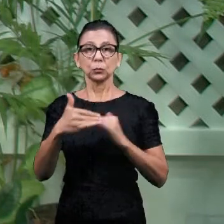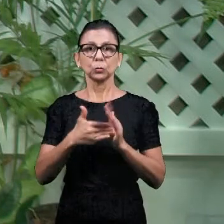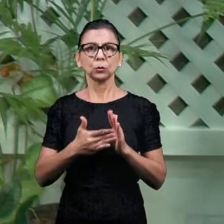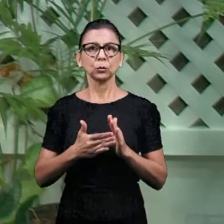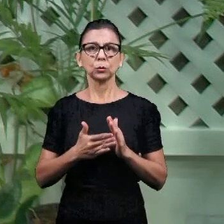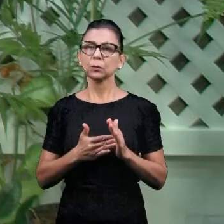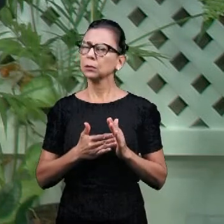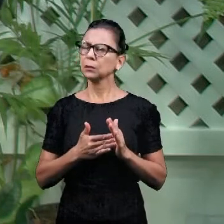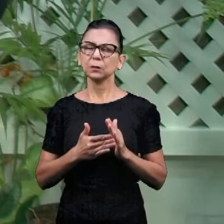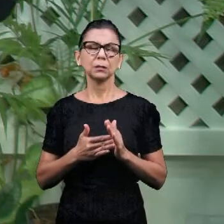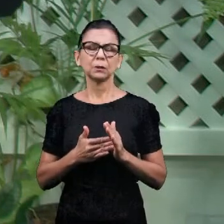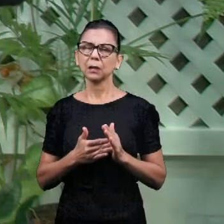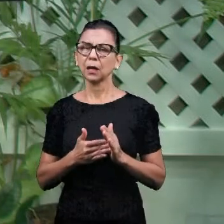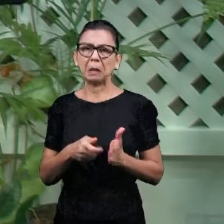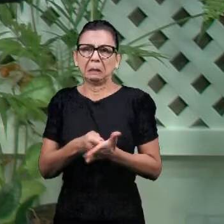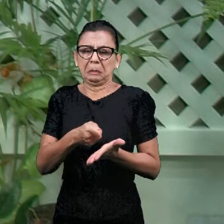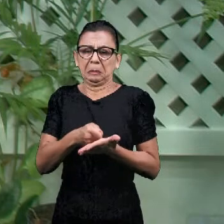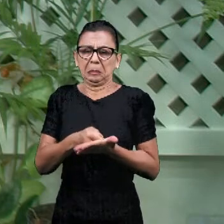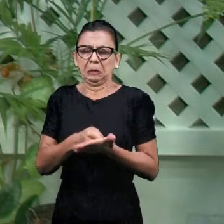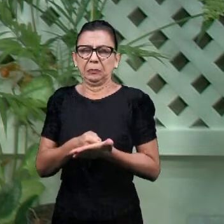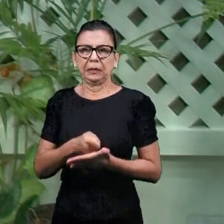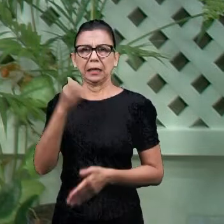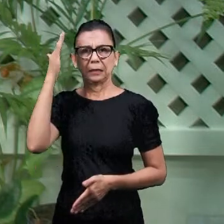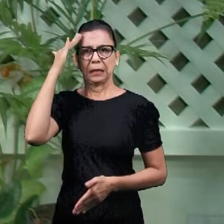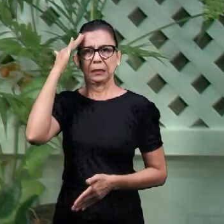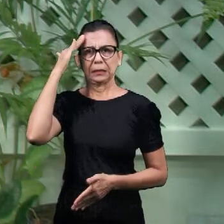obligé à comprendre.